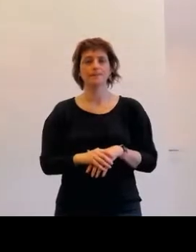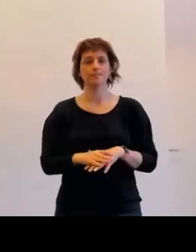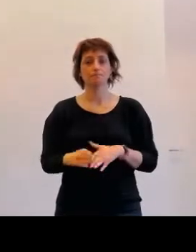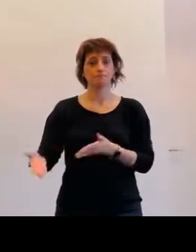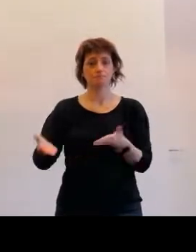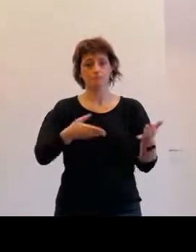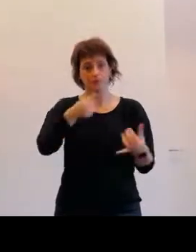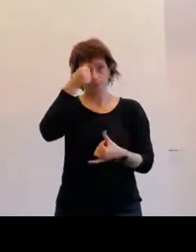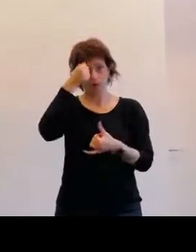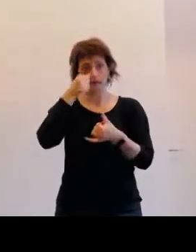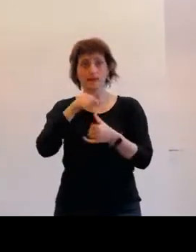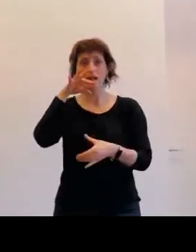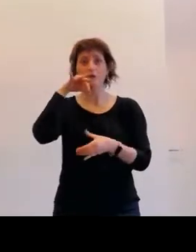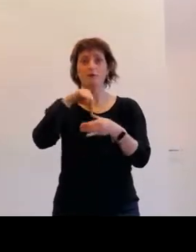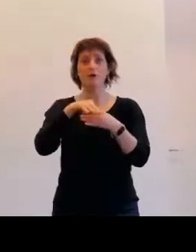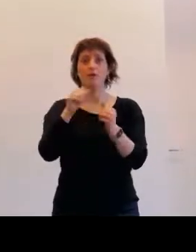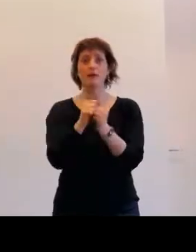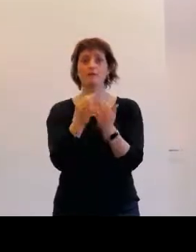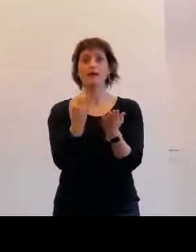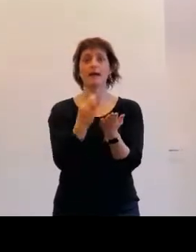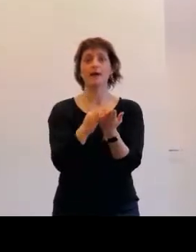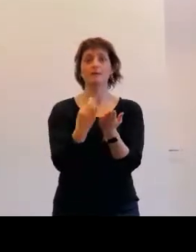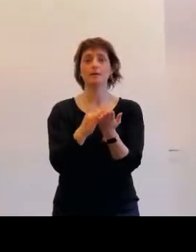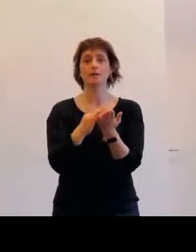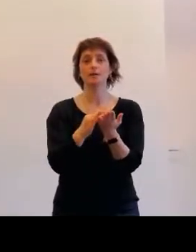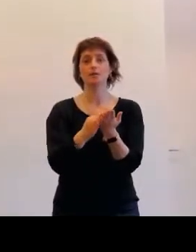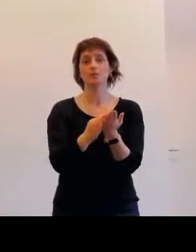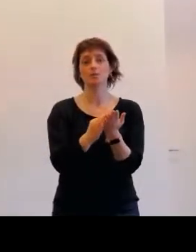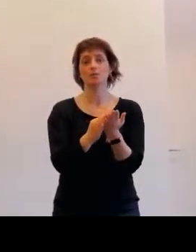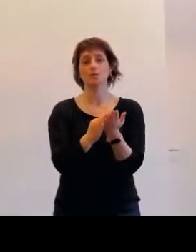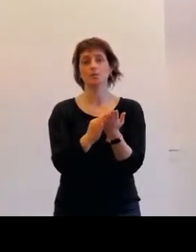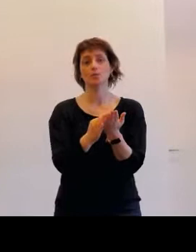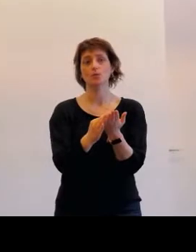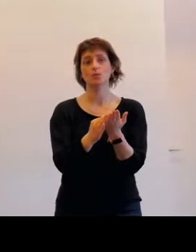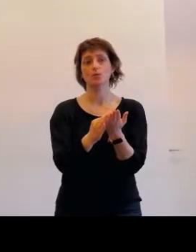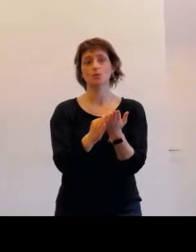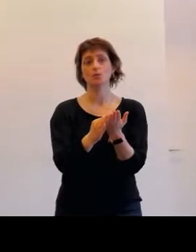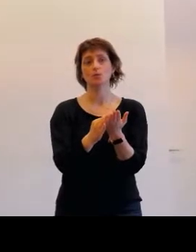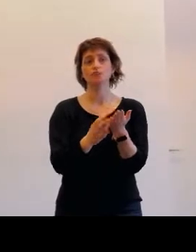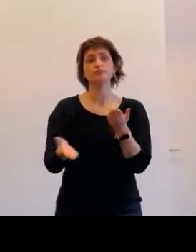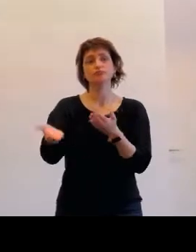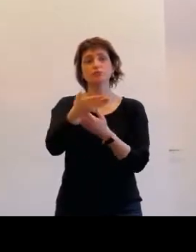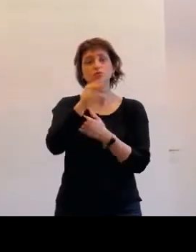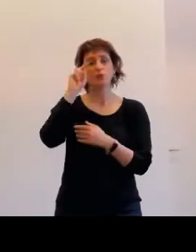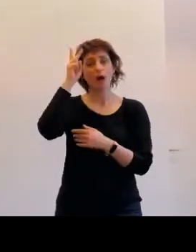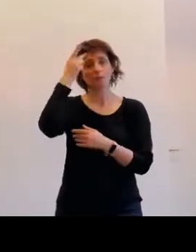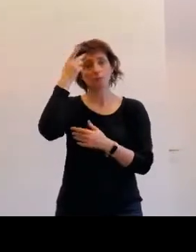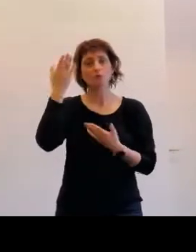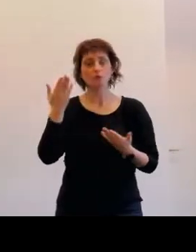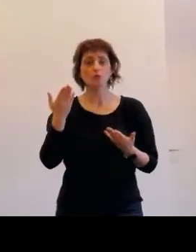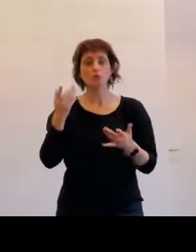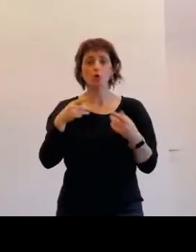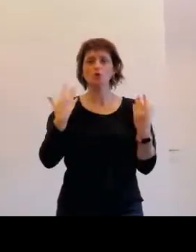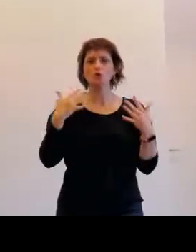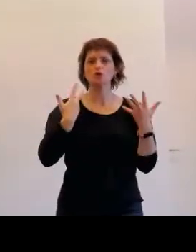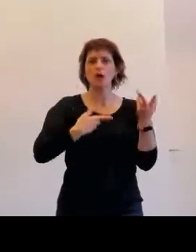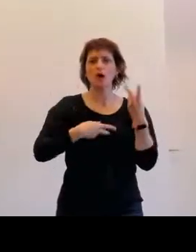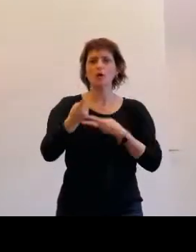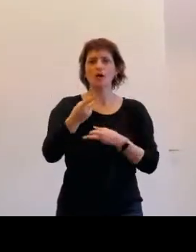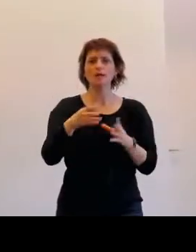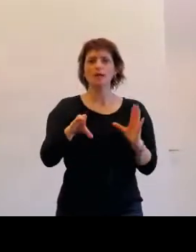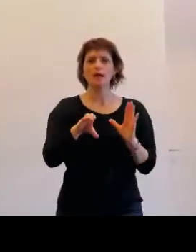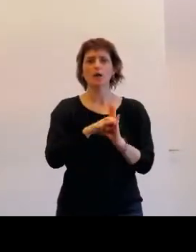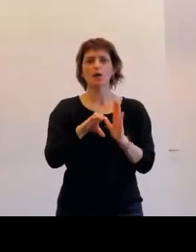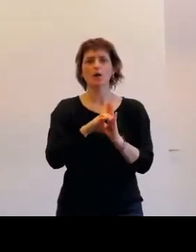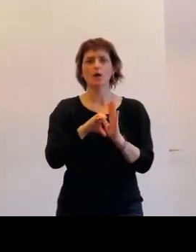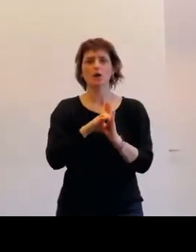que nous voterons avec l'application dont vous avez maintenant l'habitude, vous avez reçu les codes